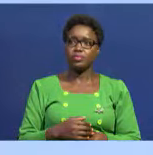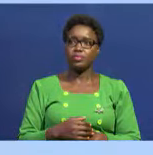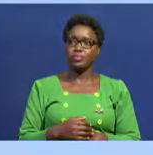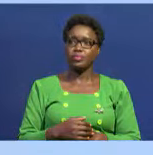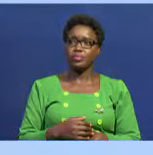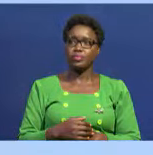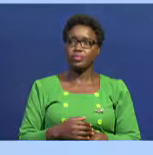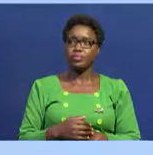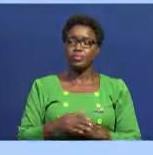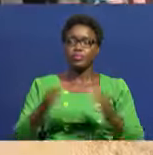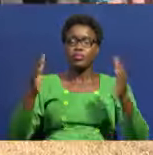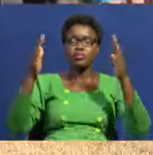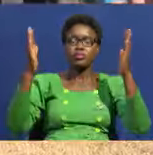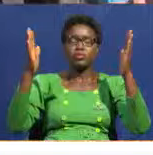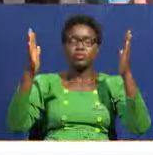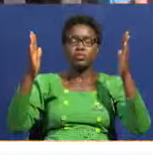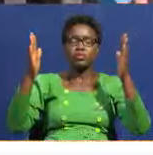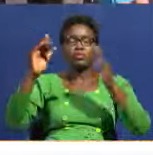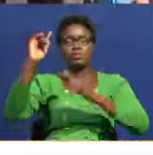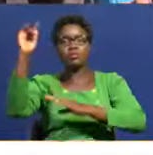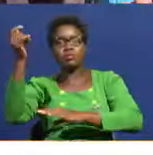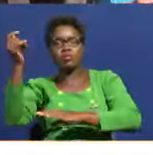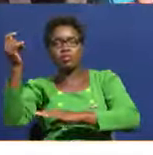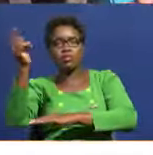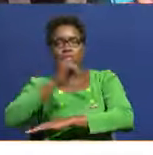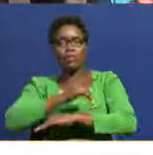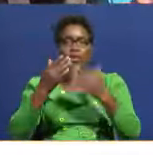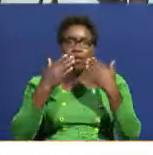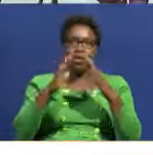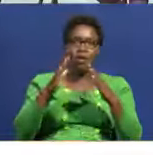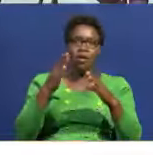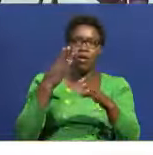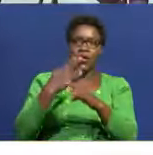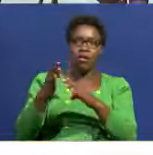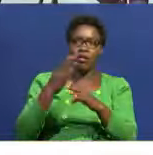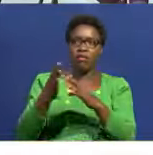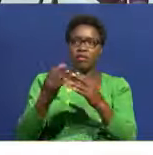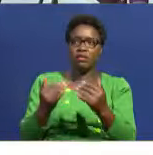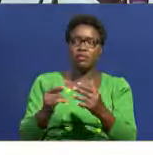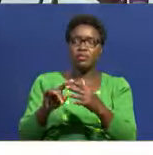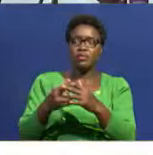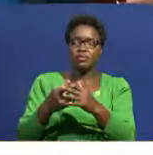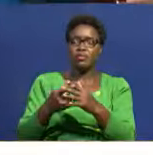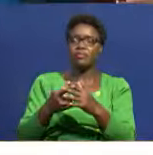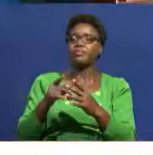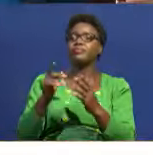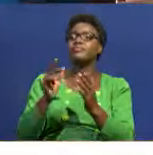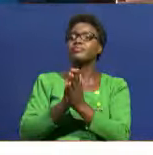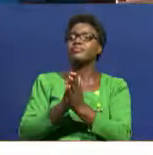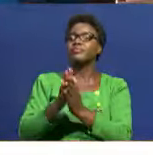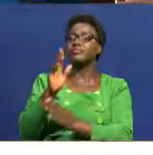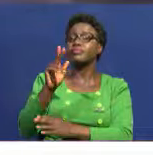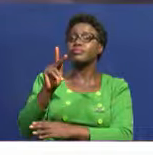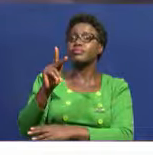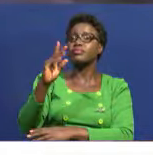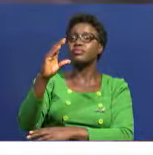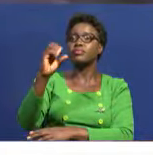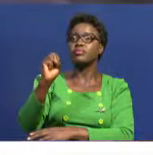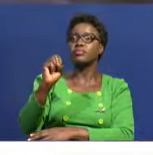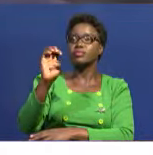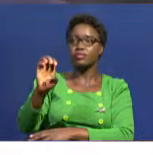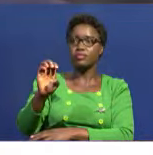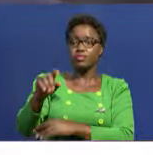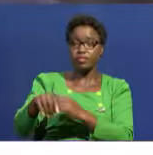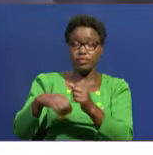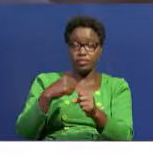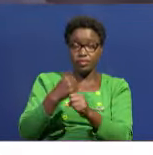Baada ya sherehe za siku kuu ya mashujaa, watahiniwa wa kidato cha 4 wanatarajiwa kuanza mtihani wao wa kitaifa hapo kesho. In total this